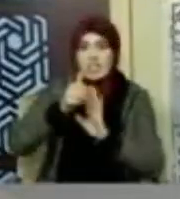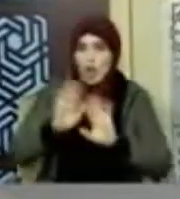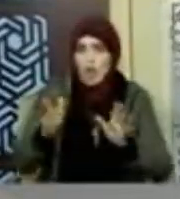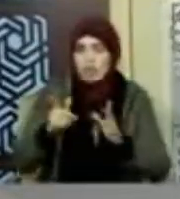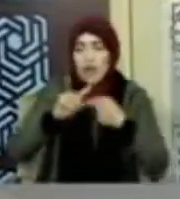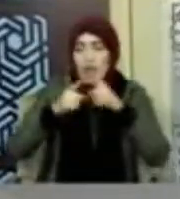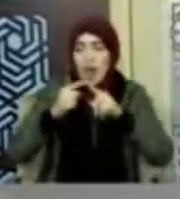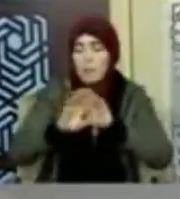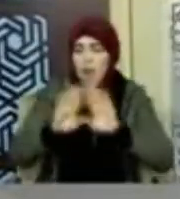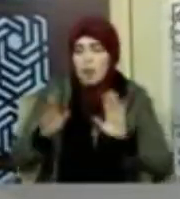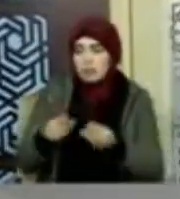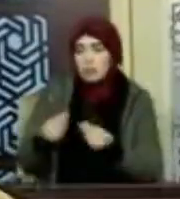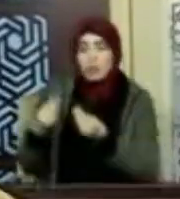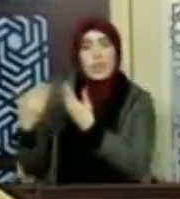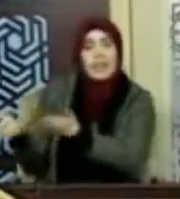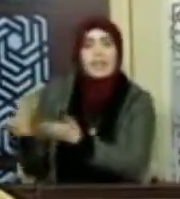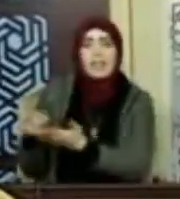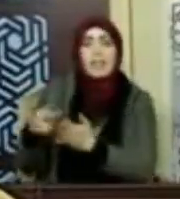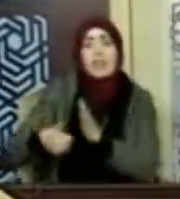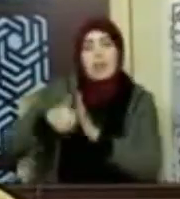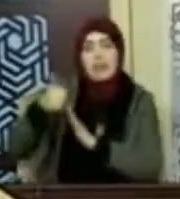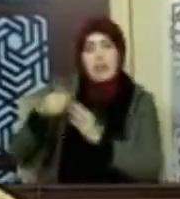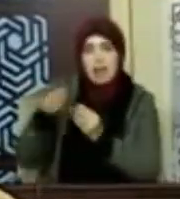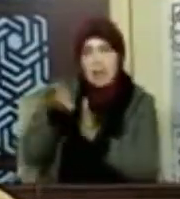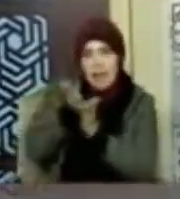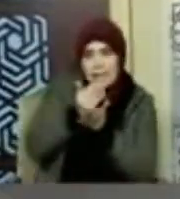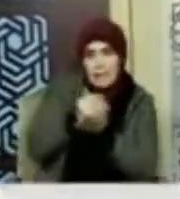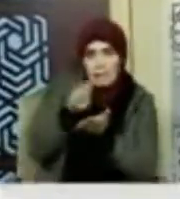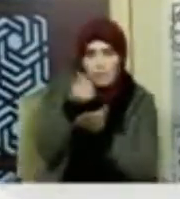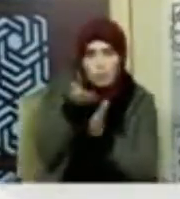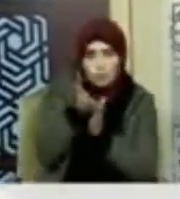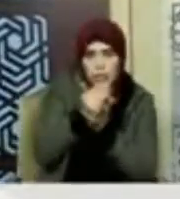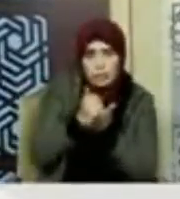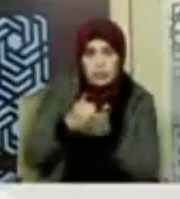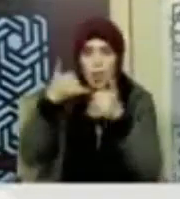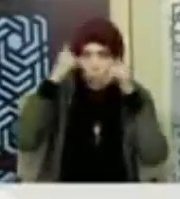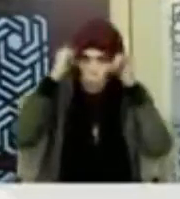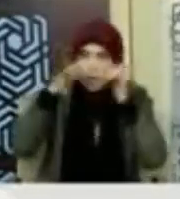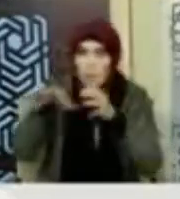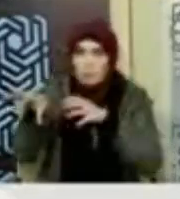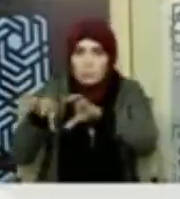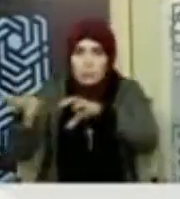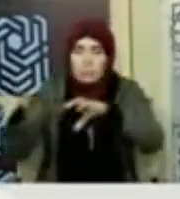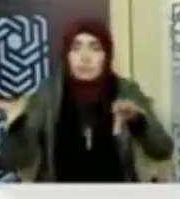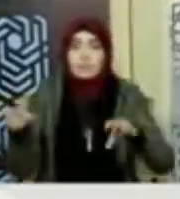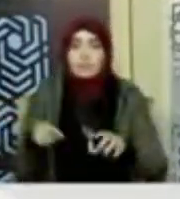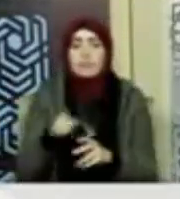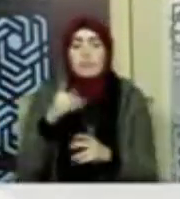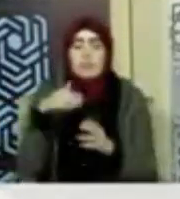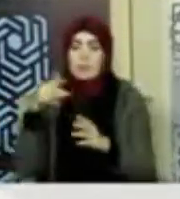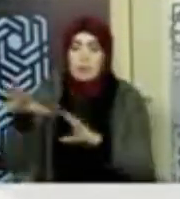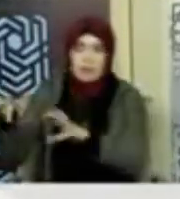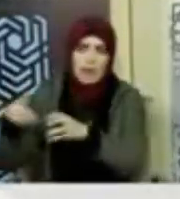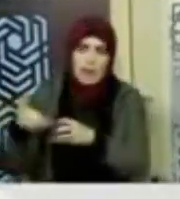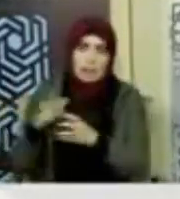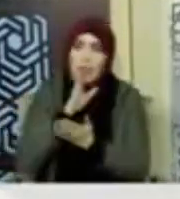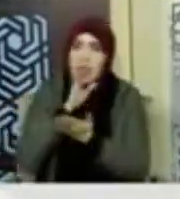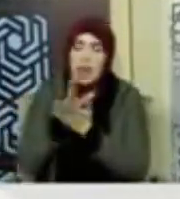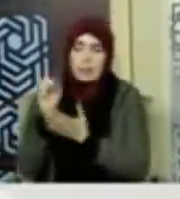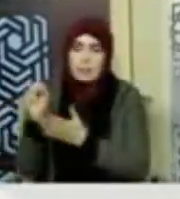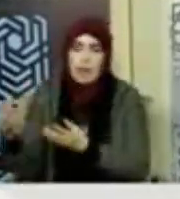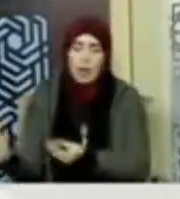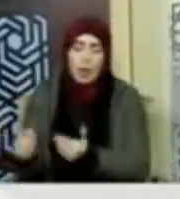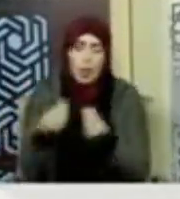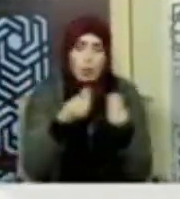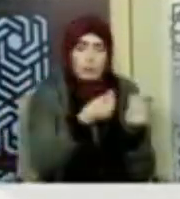لكن الرجل حمل هذا السهم وعاد به إلى سيدنا رسول الله صلى الله عليه وسلم، فظن